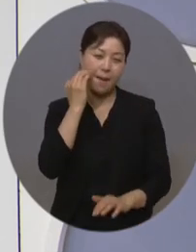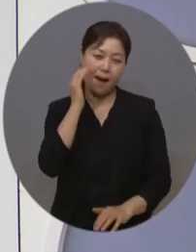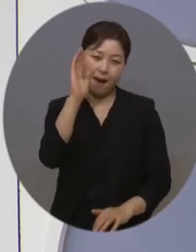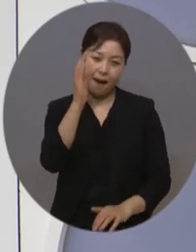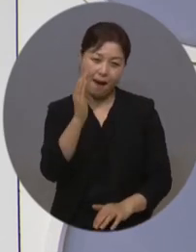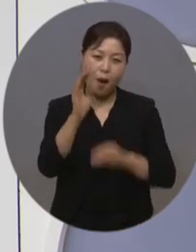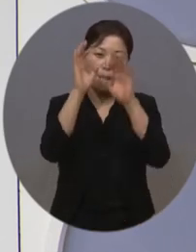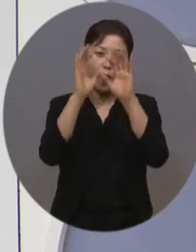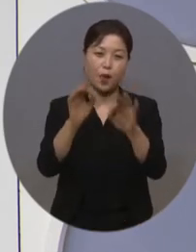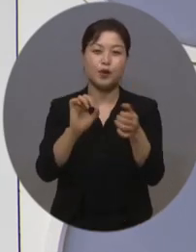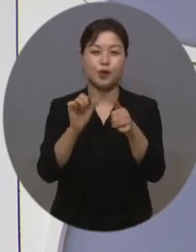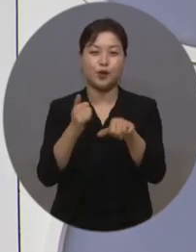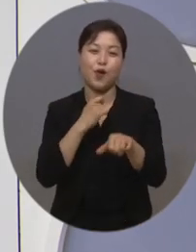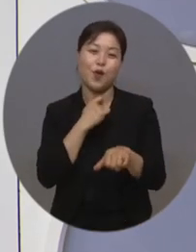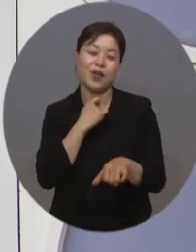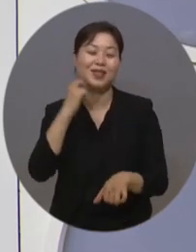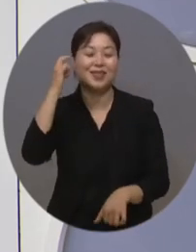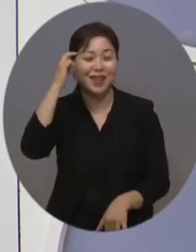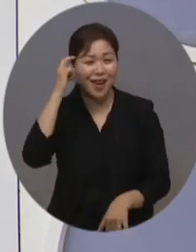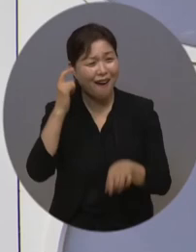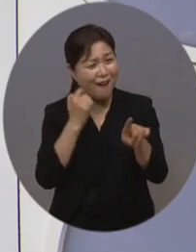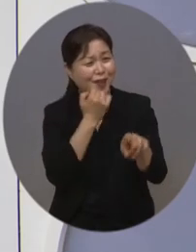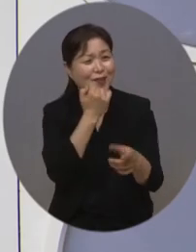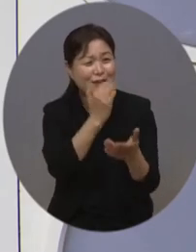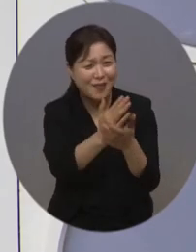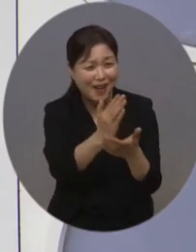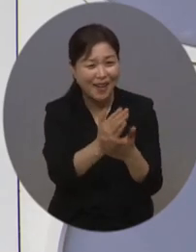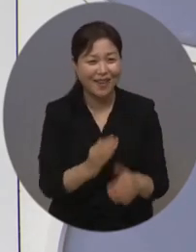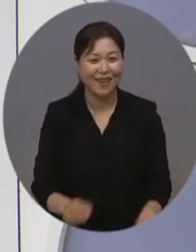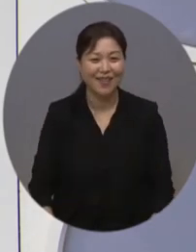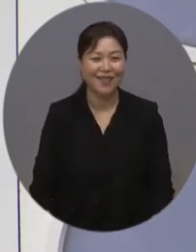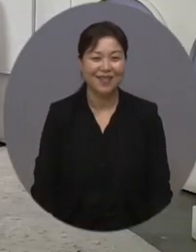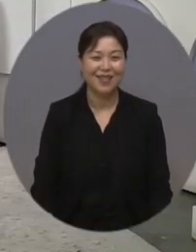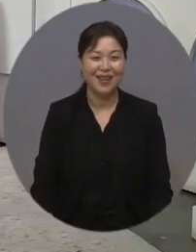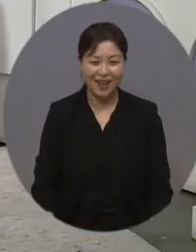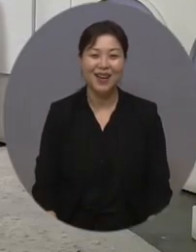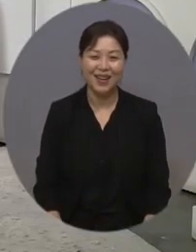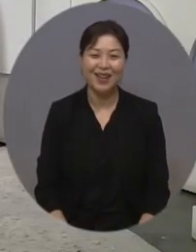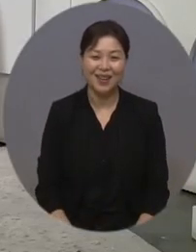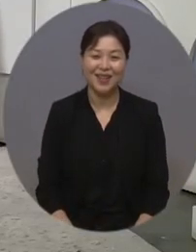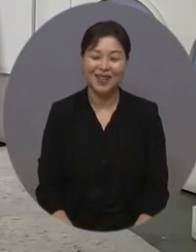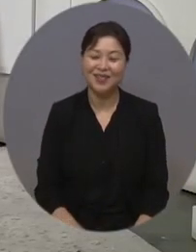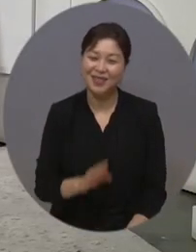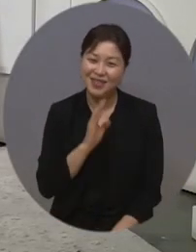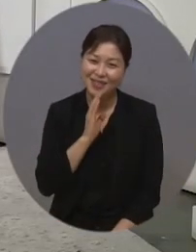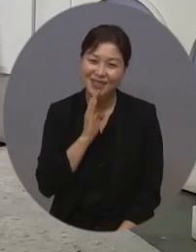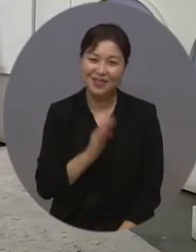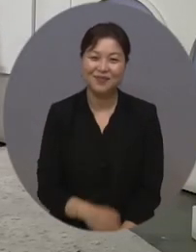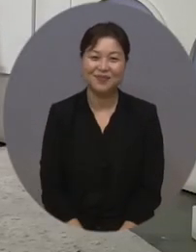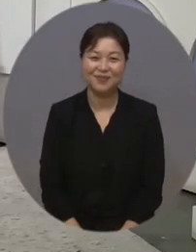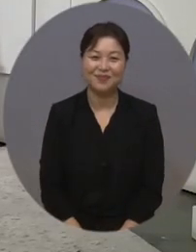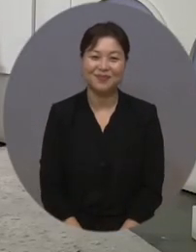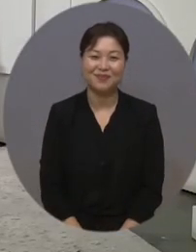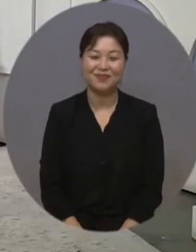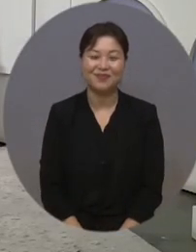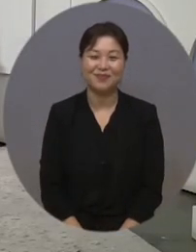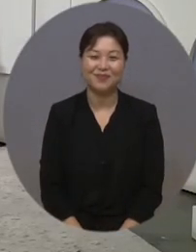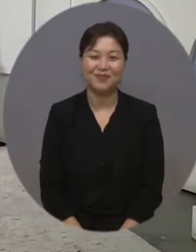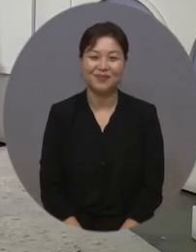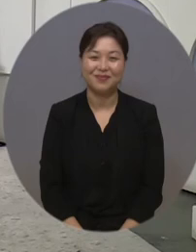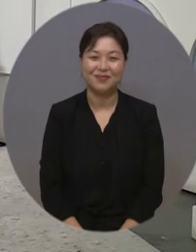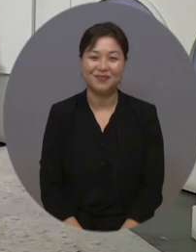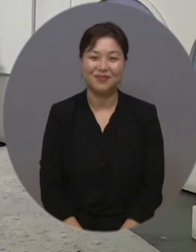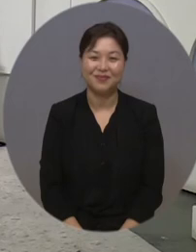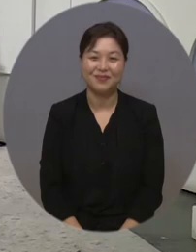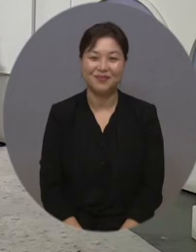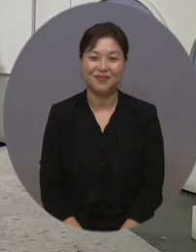있습니다. 웃지 마시고. 아, 예, 그렇습니다. 뭐